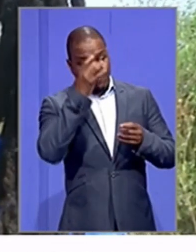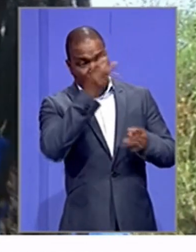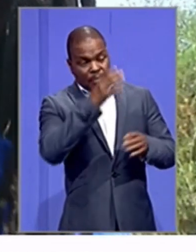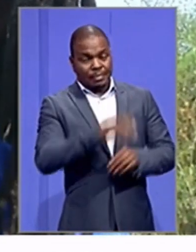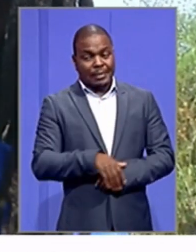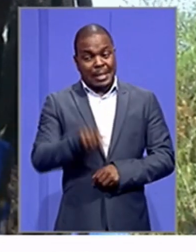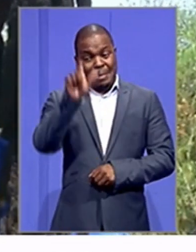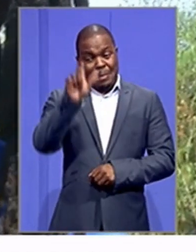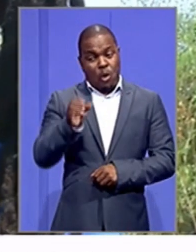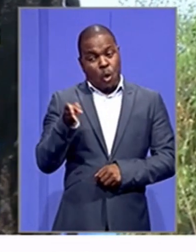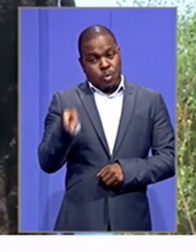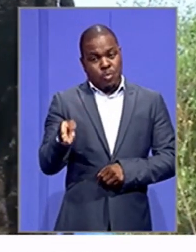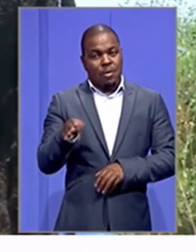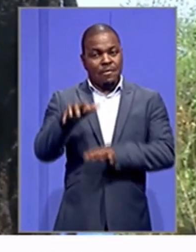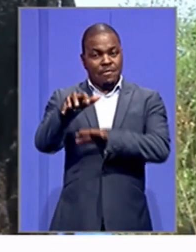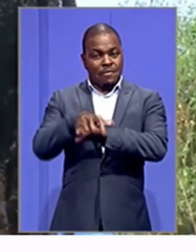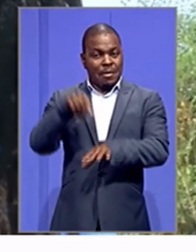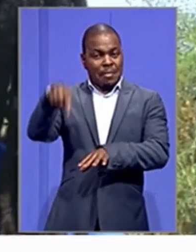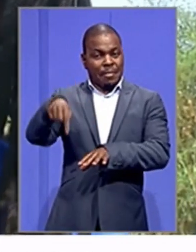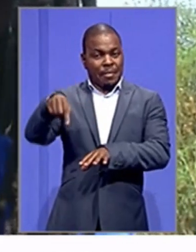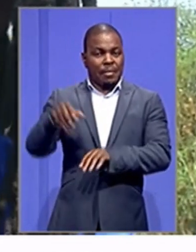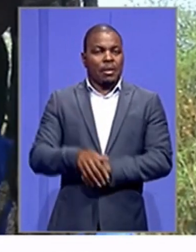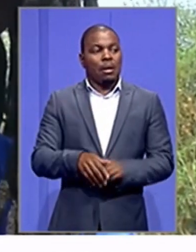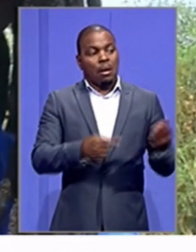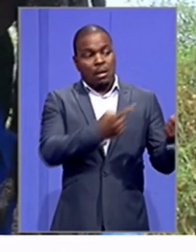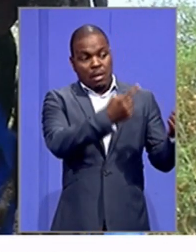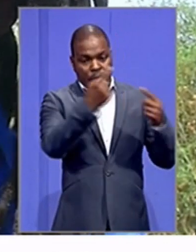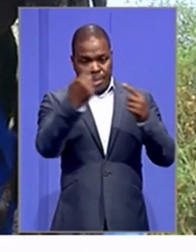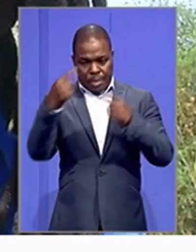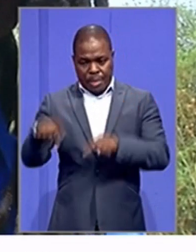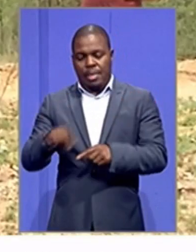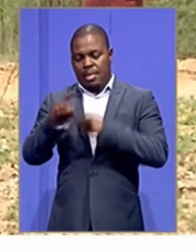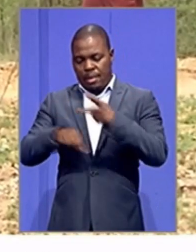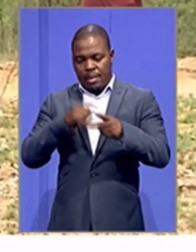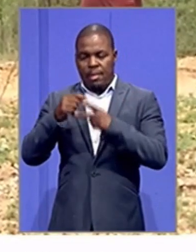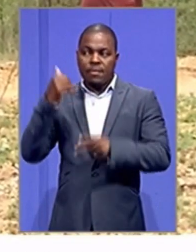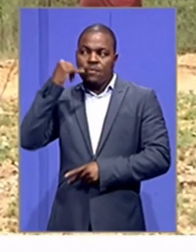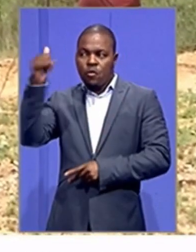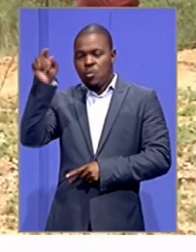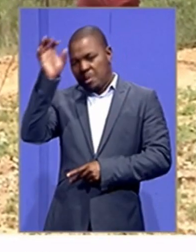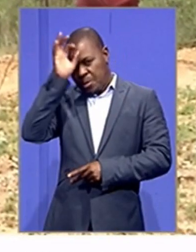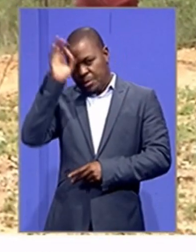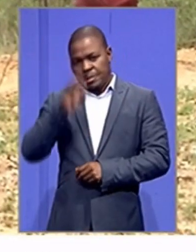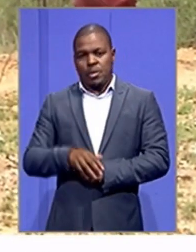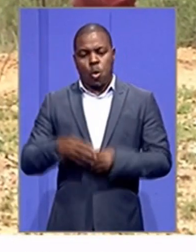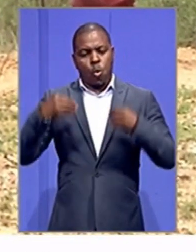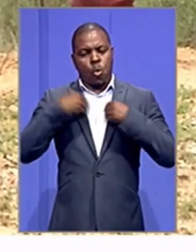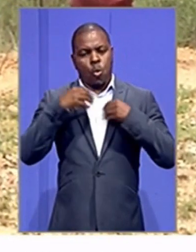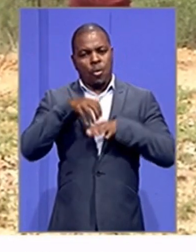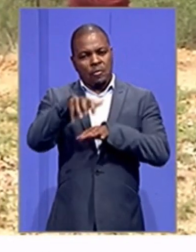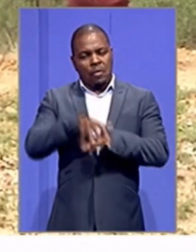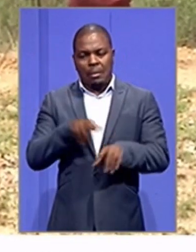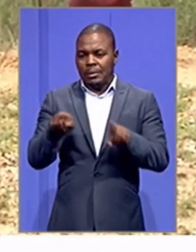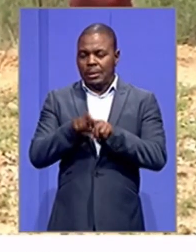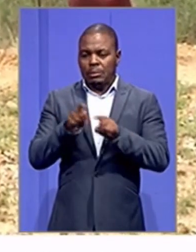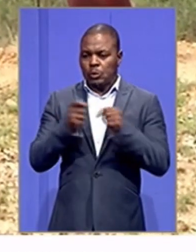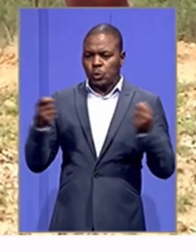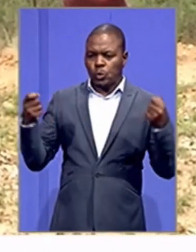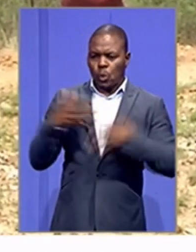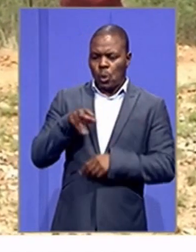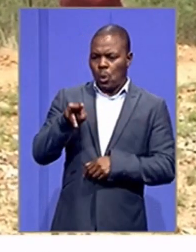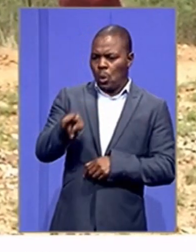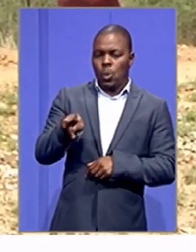go na le motho ka mo polaseng, then ba tswelela after mo ba bitša maphodisa. Mongpolasa o re o ile a tlabja ke tšeo matlhogo a gagwe a